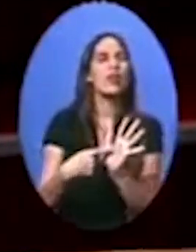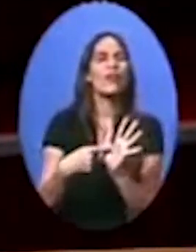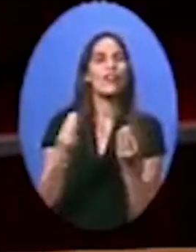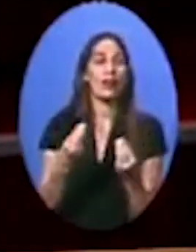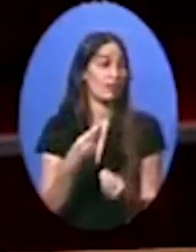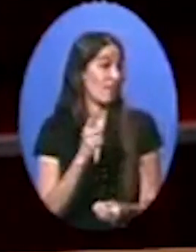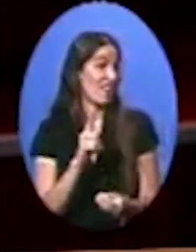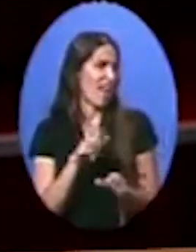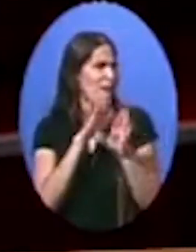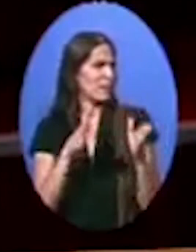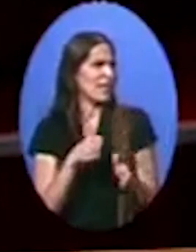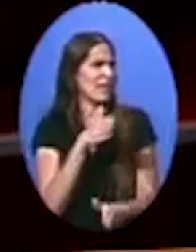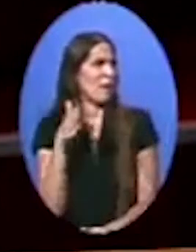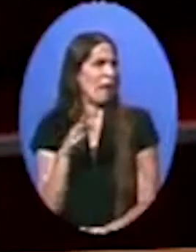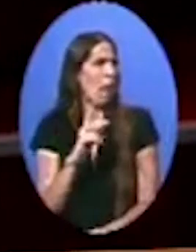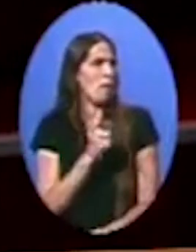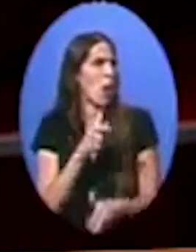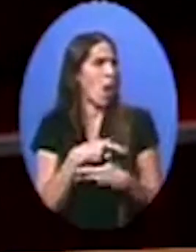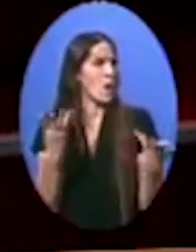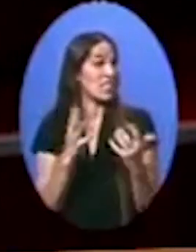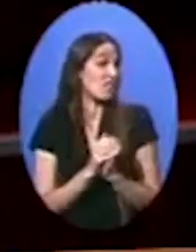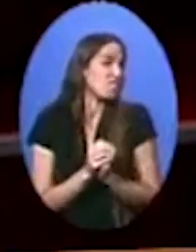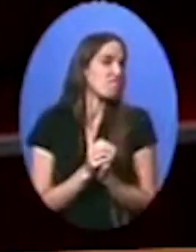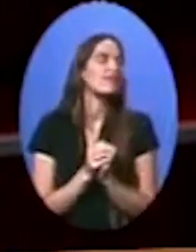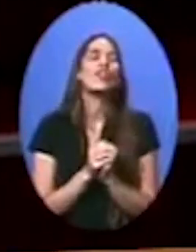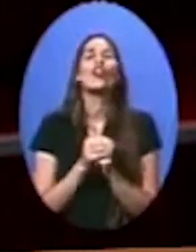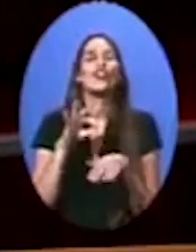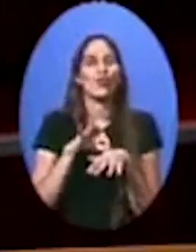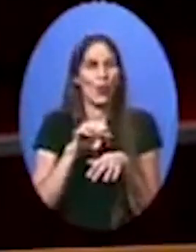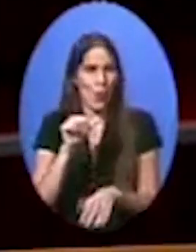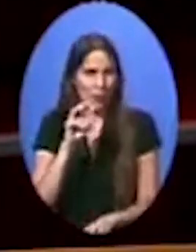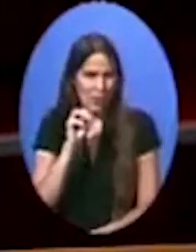הממסד התפתח. אבל הממסד ימני, למה הממסד לא מוכן לחשוף? אורי מילשטיין, דוקטור אורי